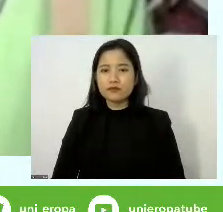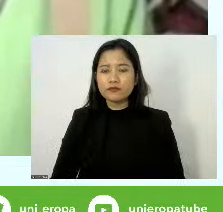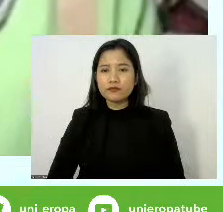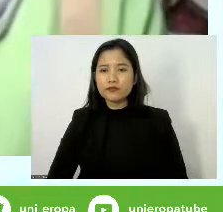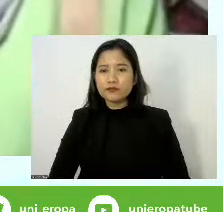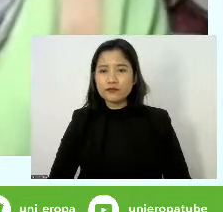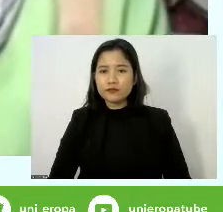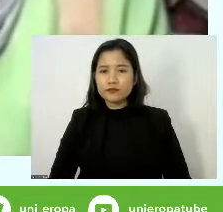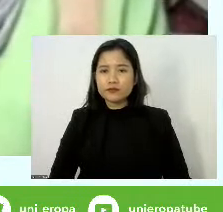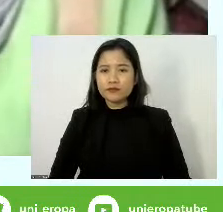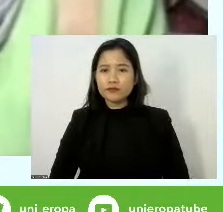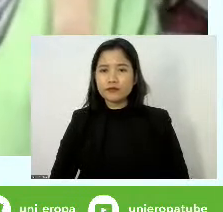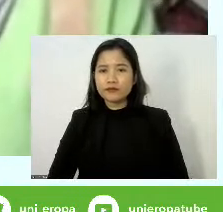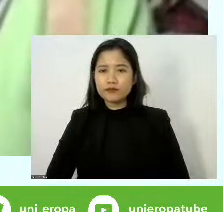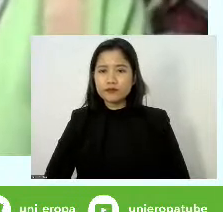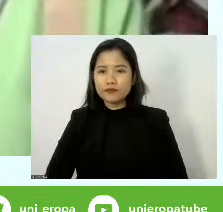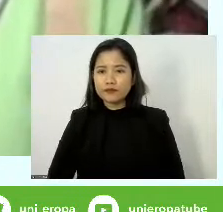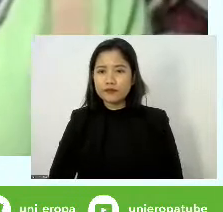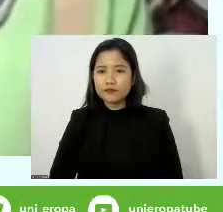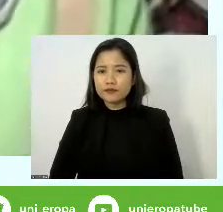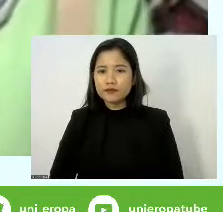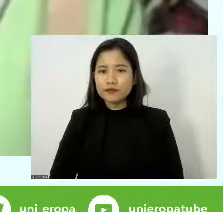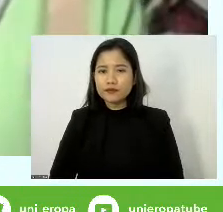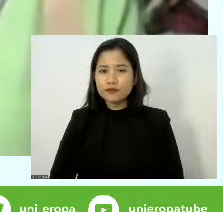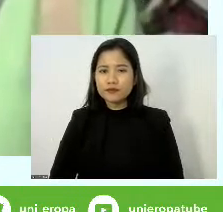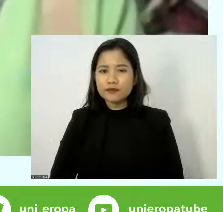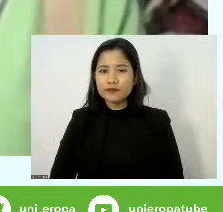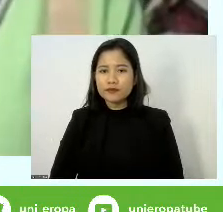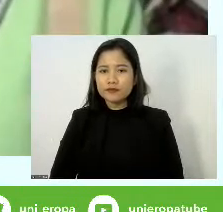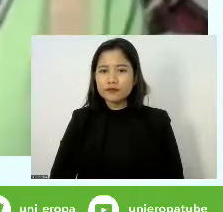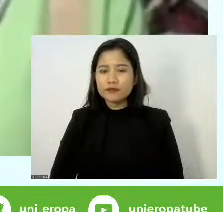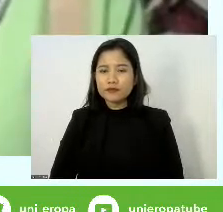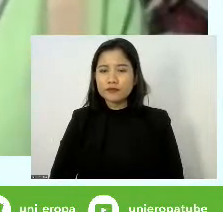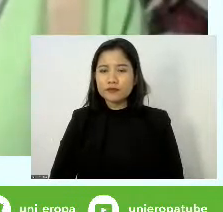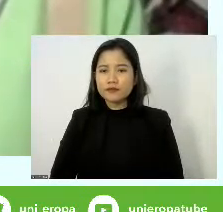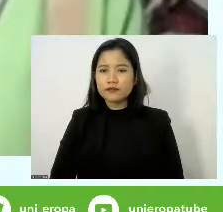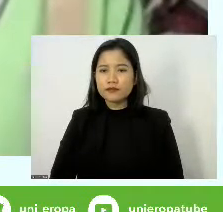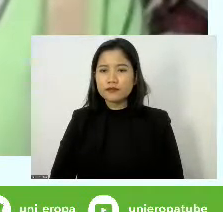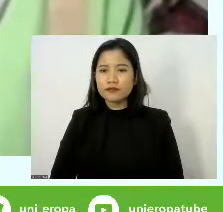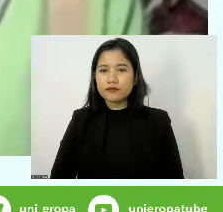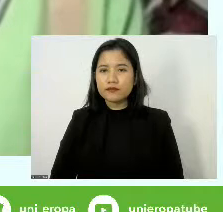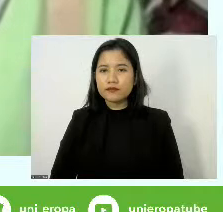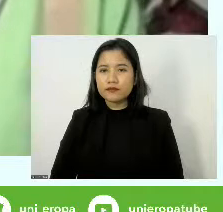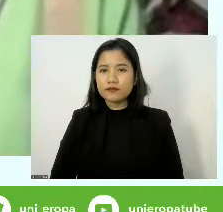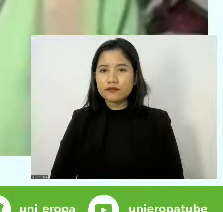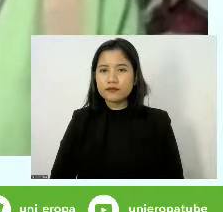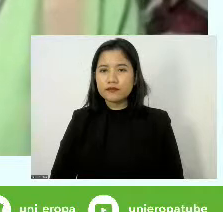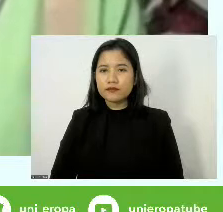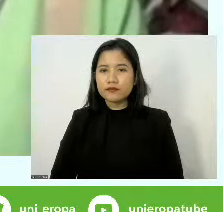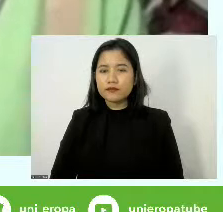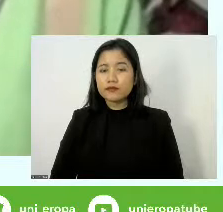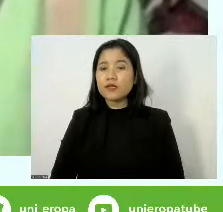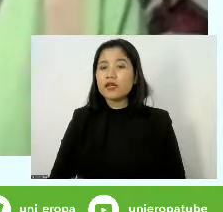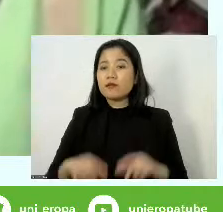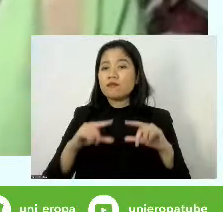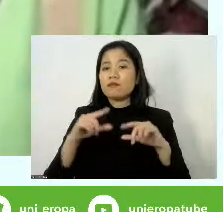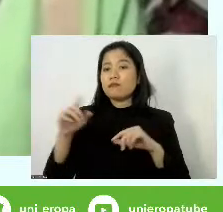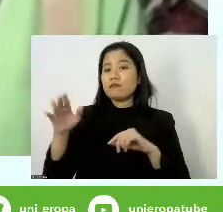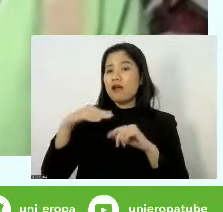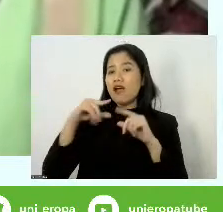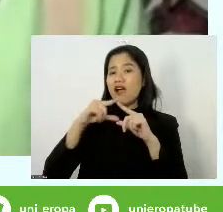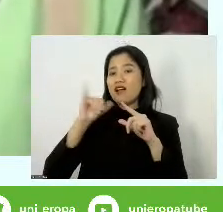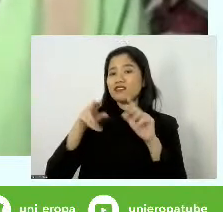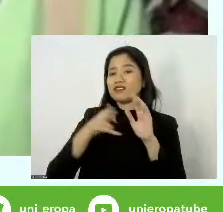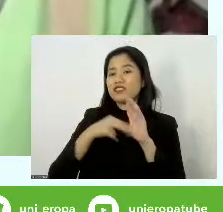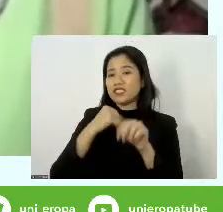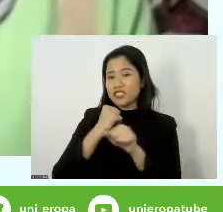kalau-kalau boleh dirangkum nih by Ajeng ya kira-kira harapan mbajeng untuk industri fashion di Indonesia saat ini apa Mbak kalau